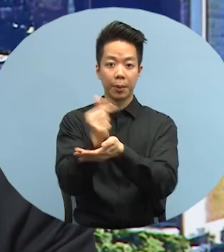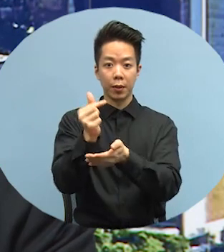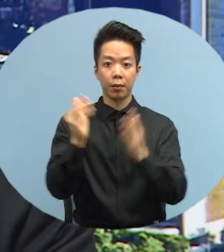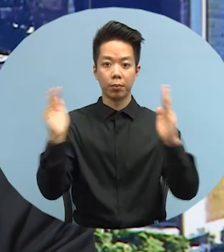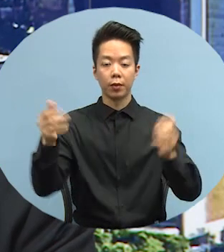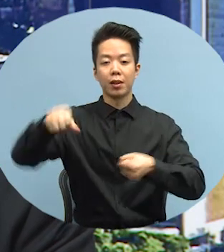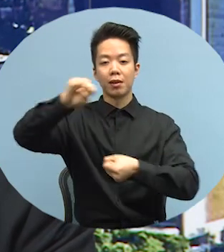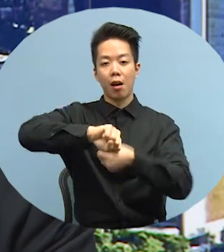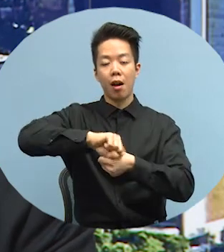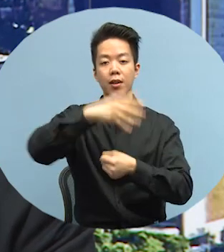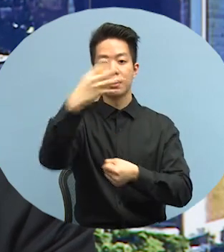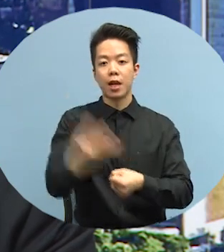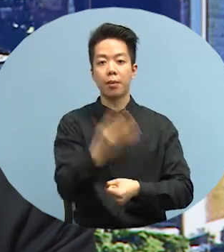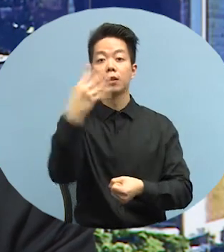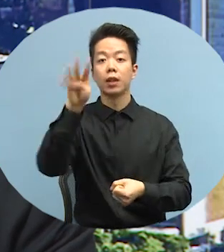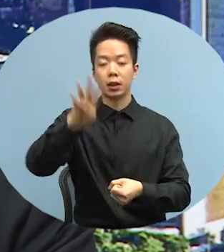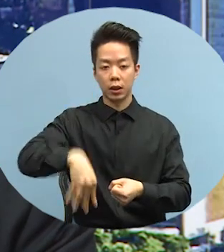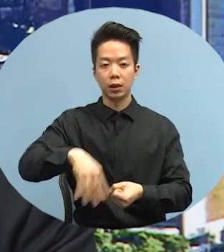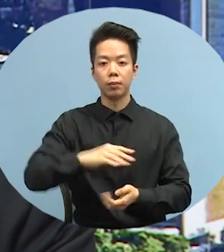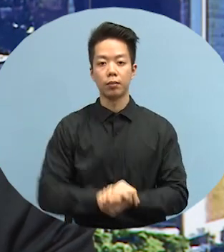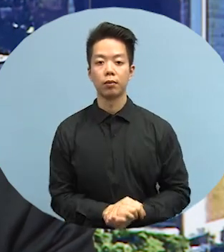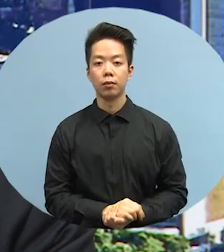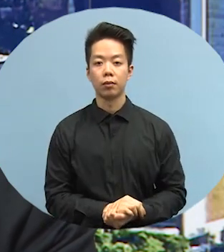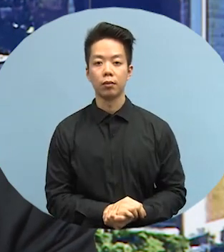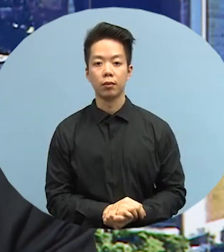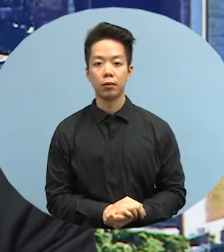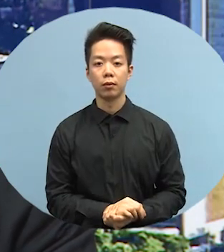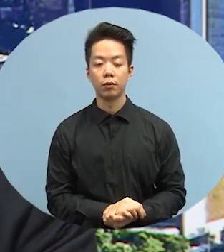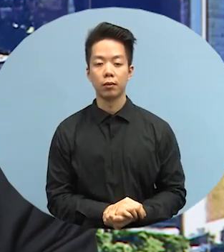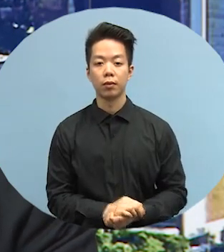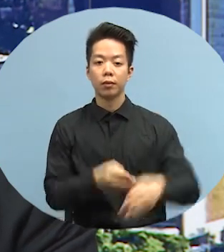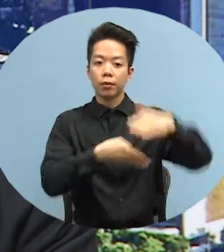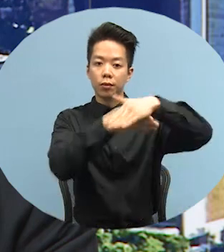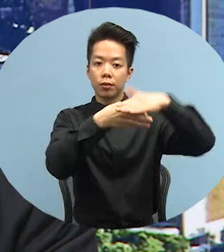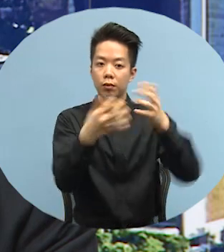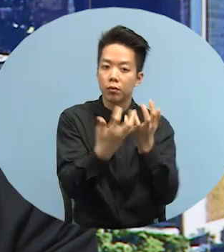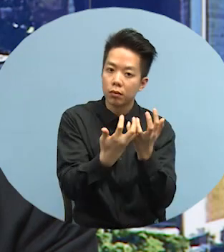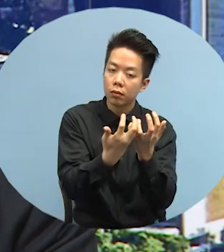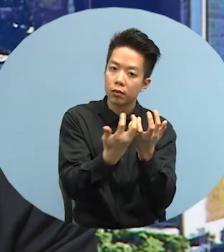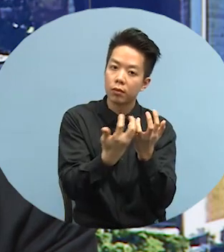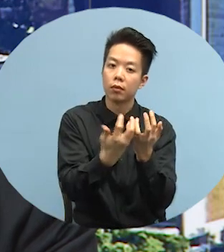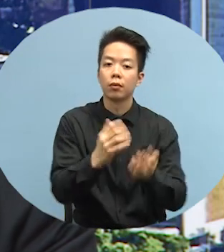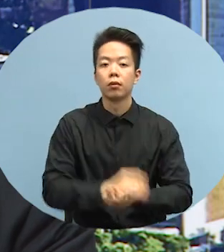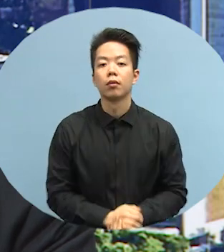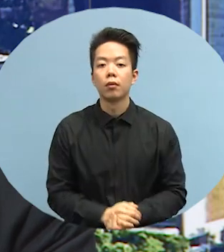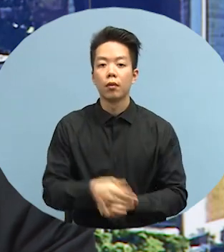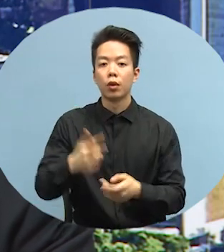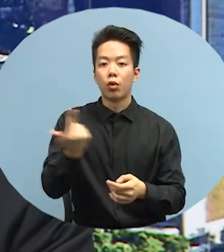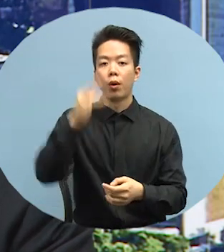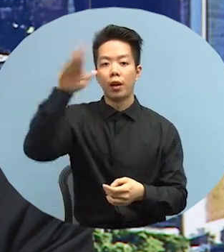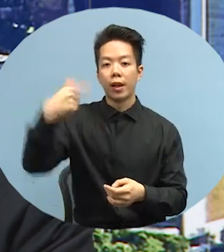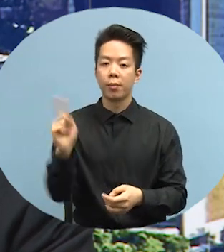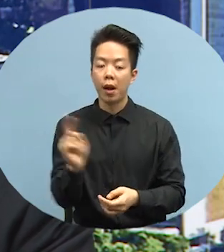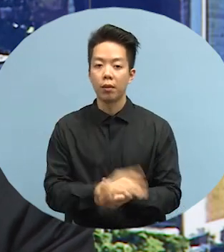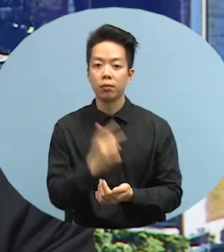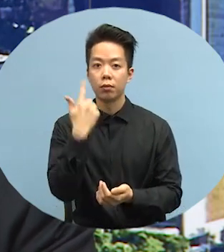咧，係增加咗44,000個單位嘅。以單位數目計算咧，供應主要係